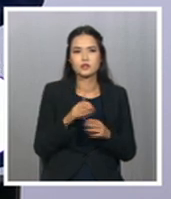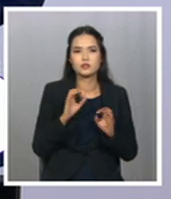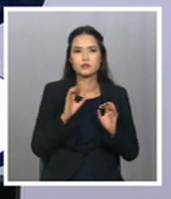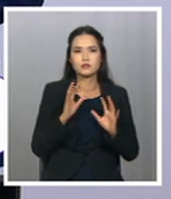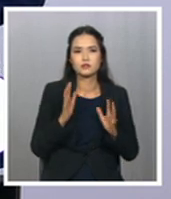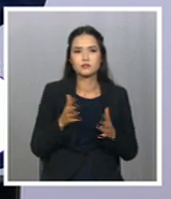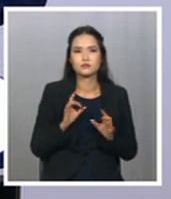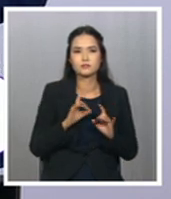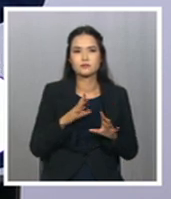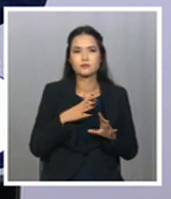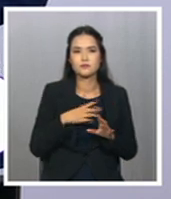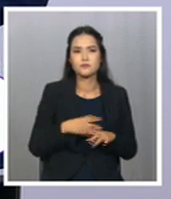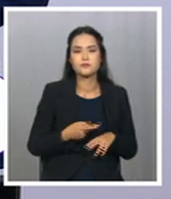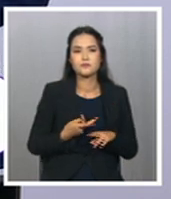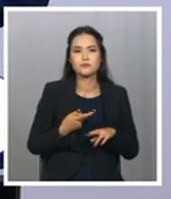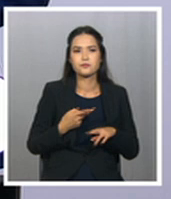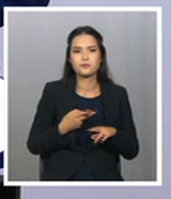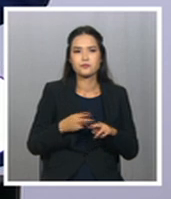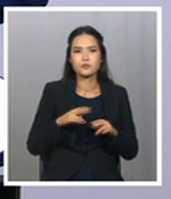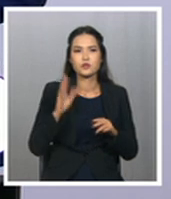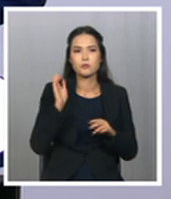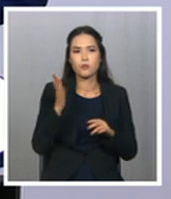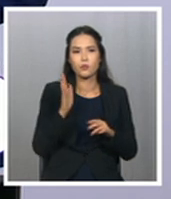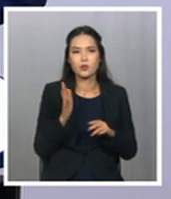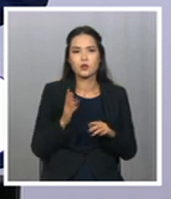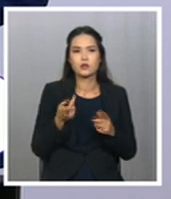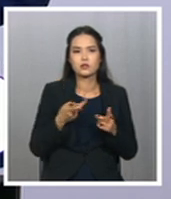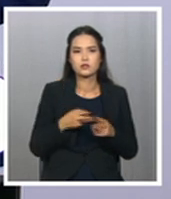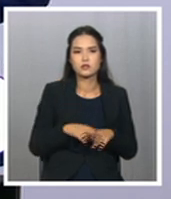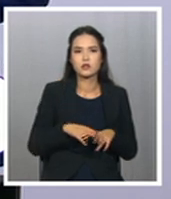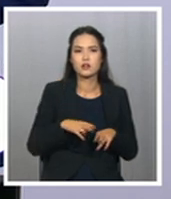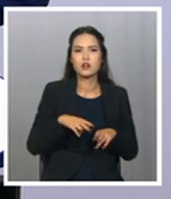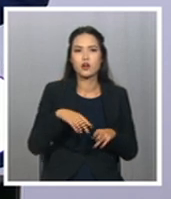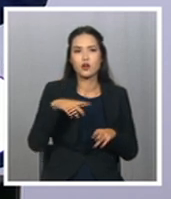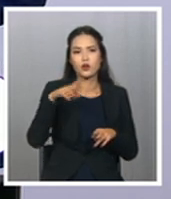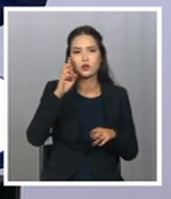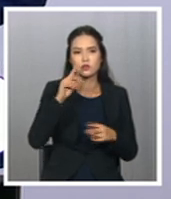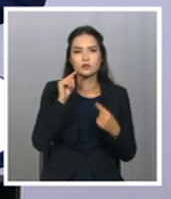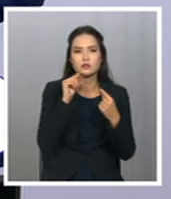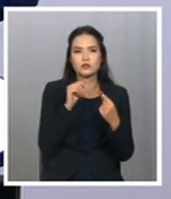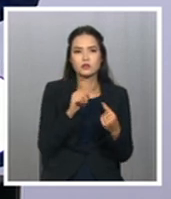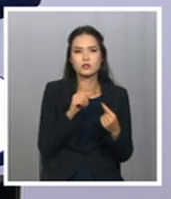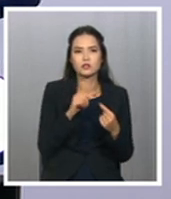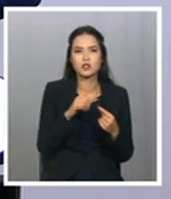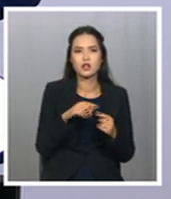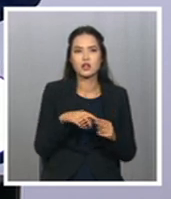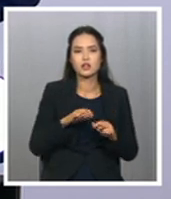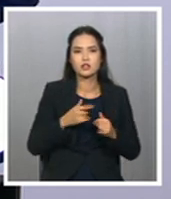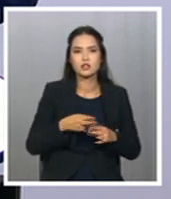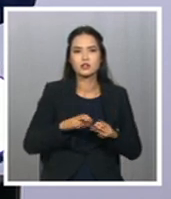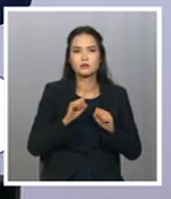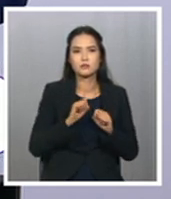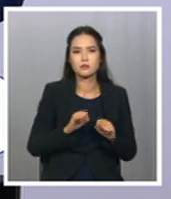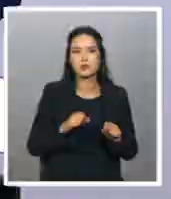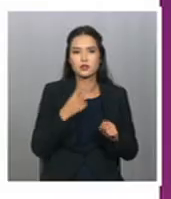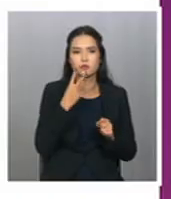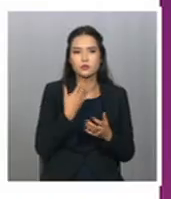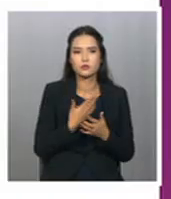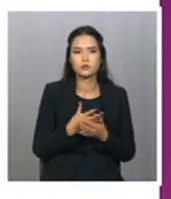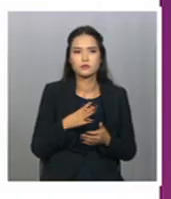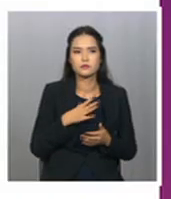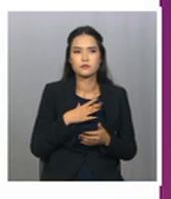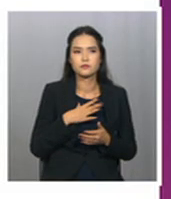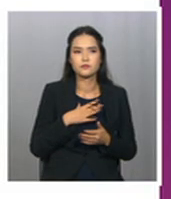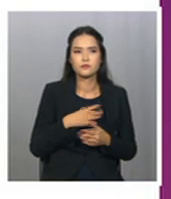жалғастырды. Тәуелсіздік ел болашағы үшін ұлттық күресте ерлік пен батылдықтың керемет үлгісін көрсете білді.